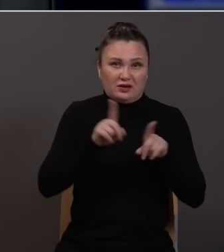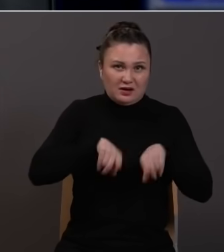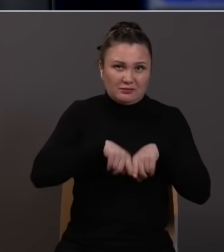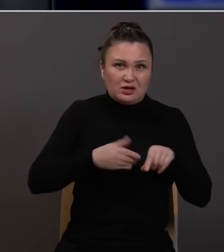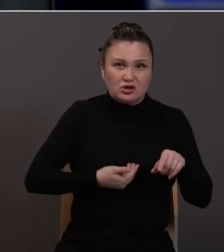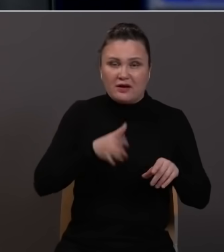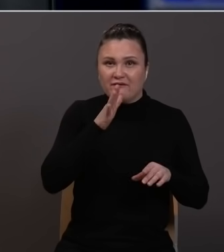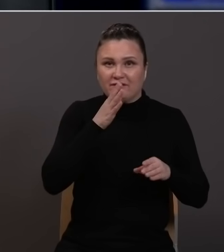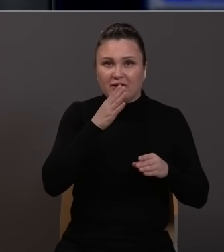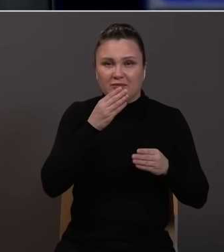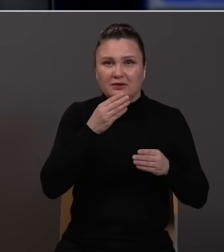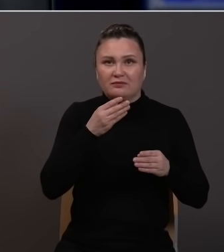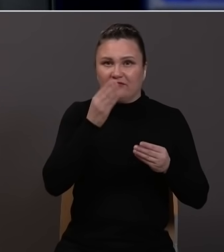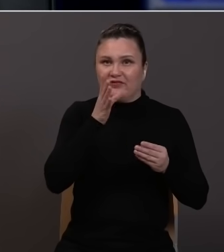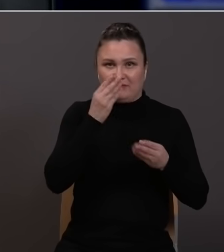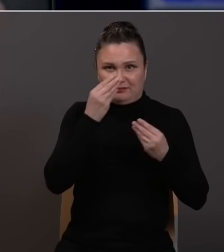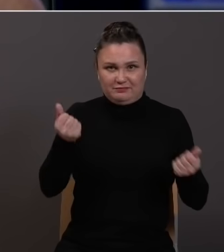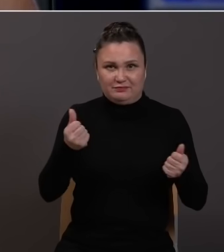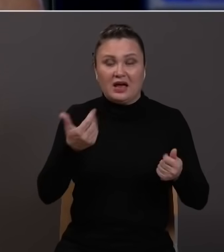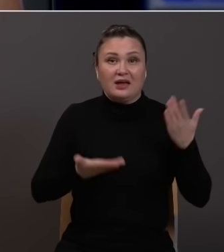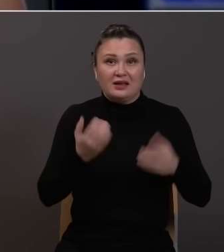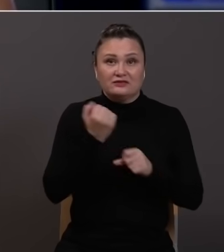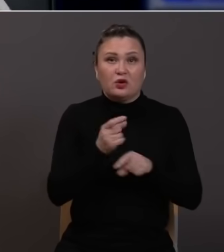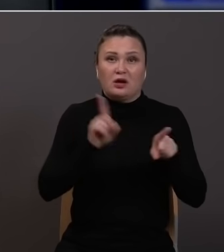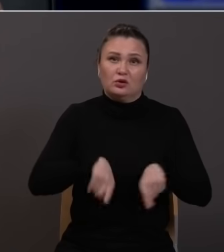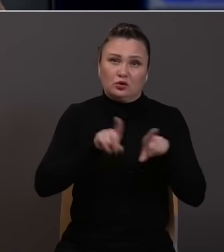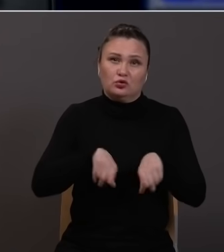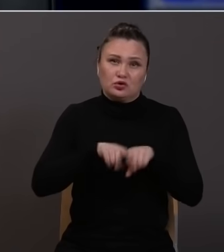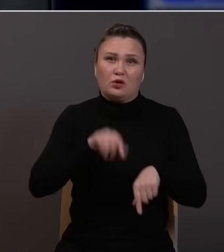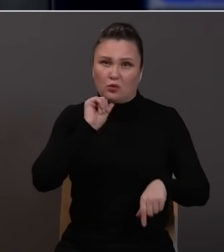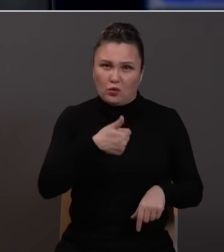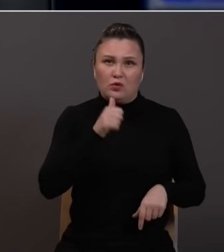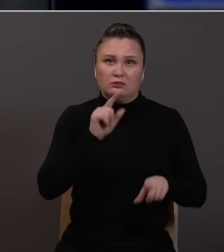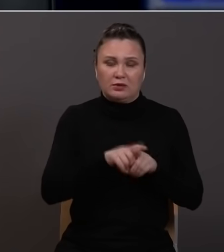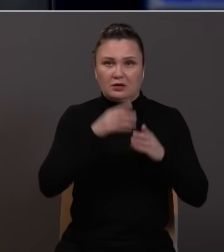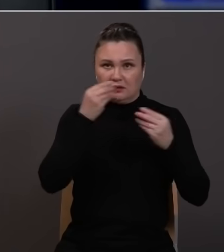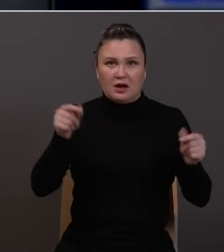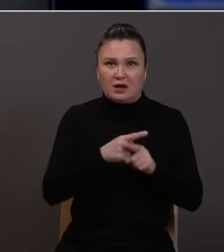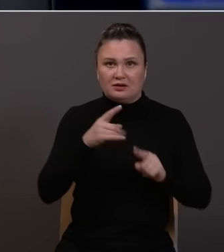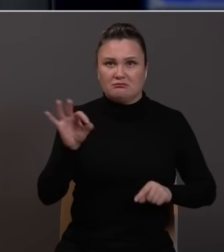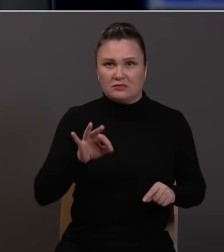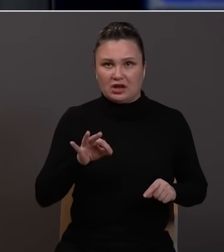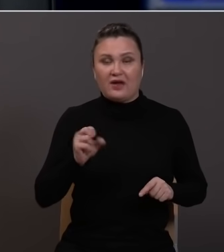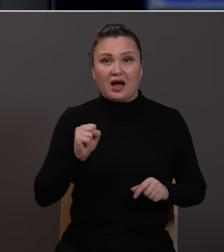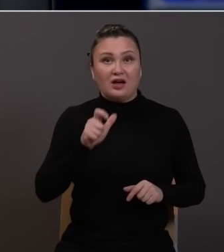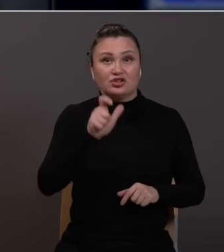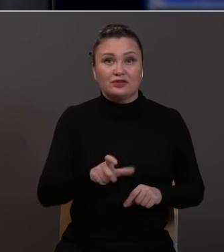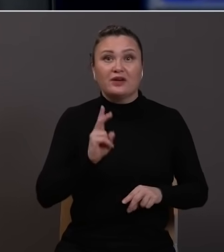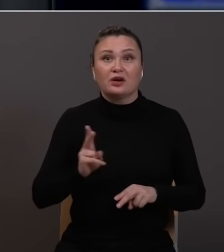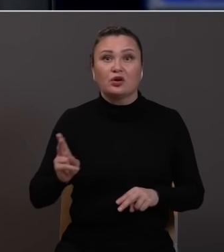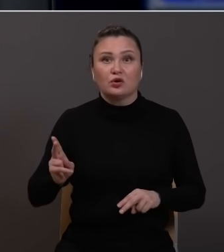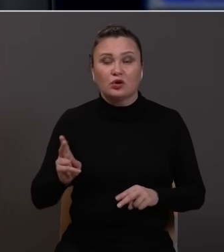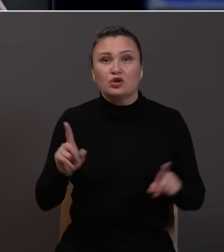него время течет очень быстро. И вот если ты делаешь все одно монотонно, год вот так проходит в одно мгновение. А человек,